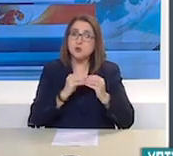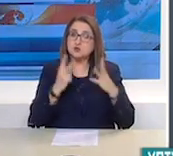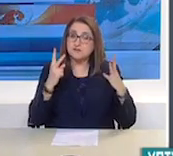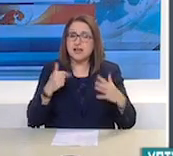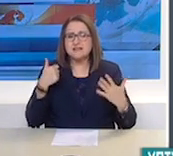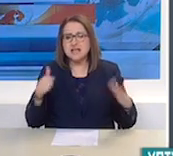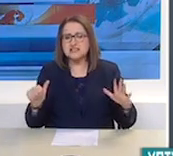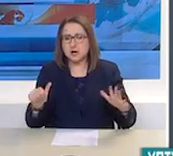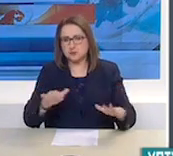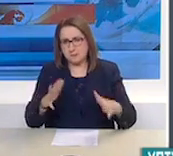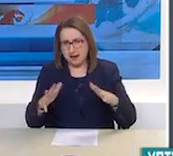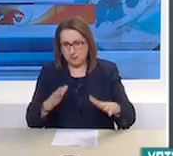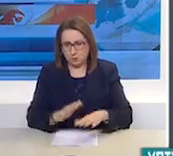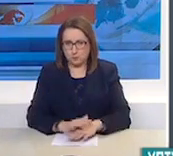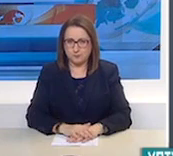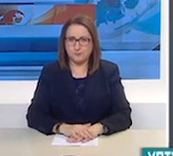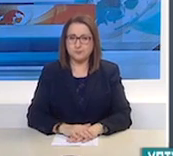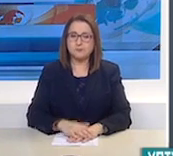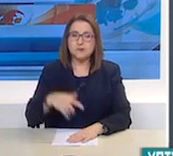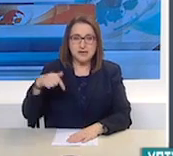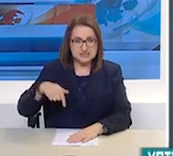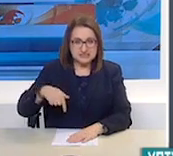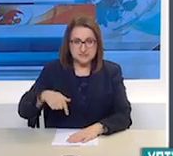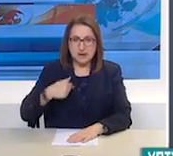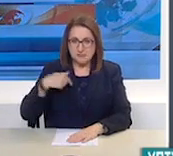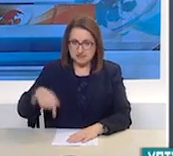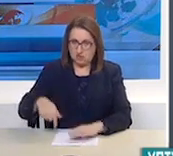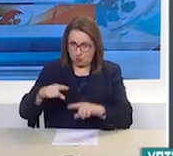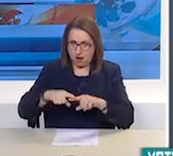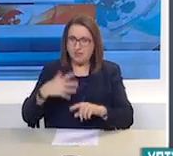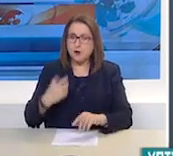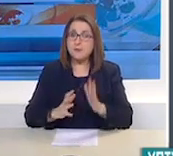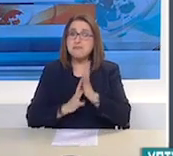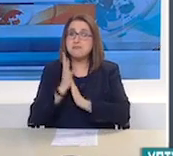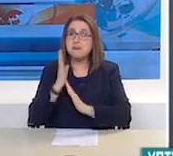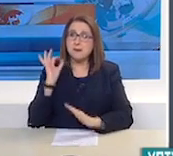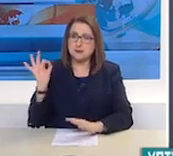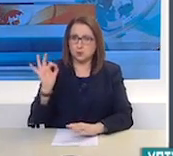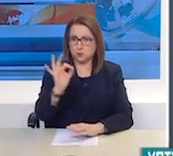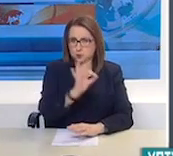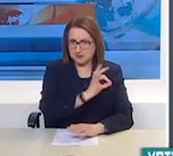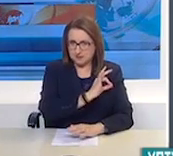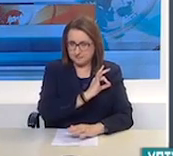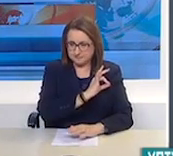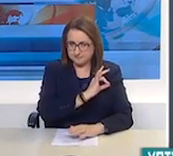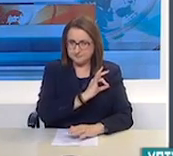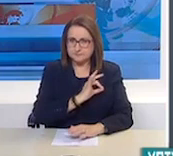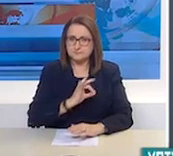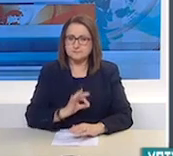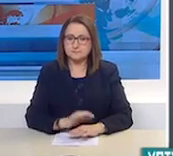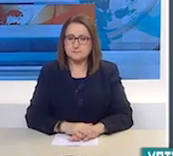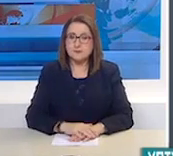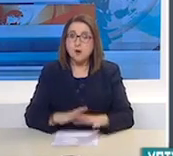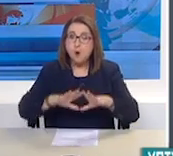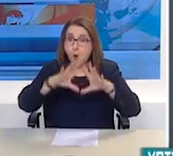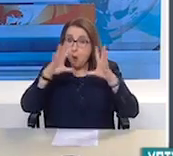27.600 περίπου. Σήμερα ανακοινώνουμε 15 νέα κρούσματα του νέου ιού στη χώρα. Ο συνολικός αριθμός